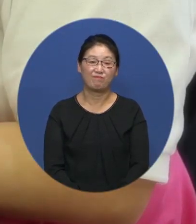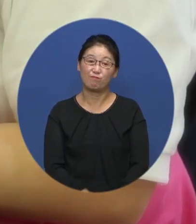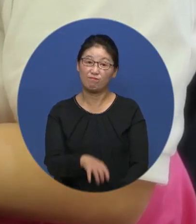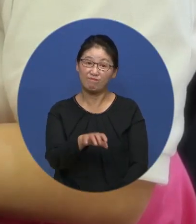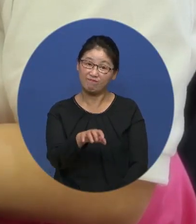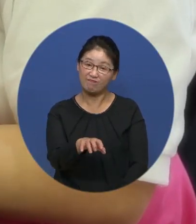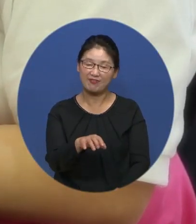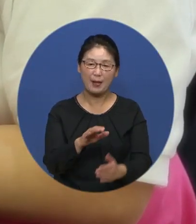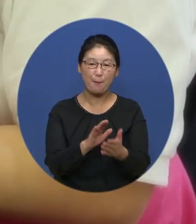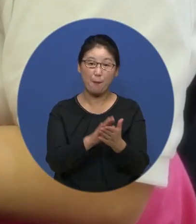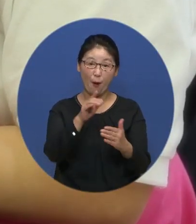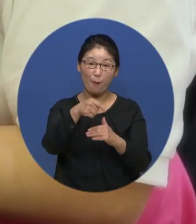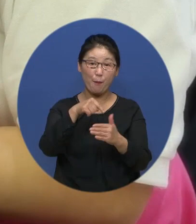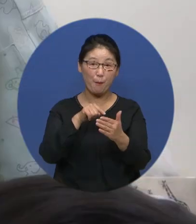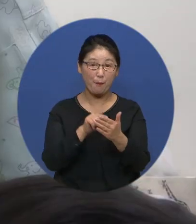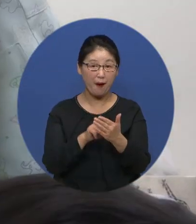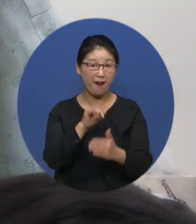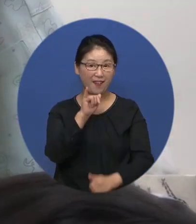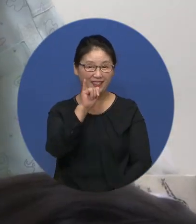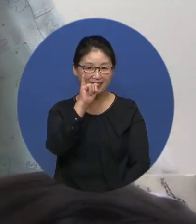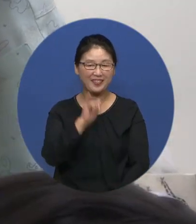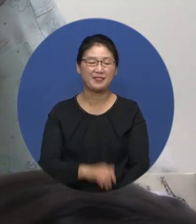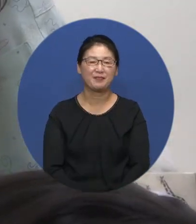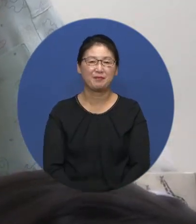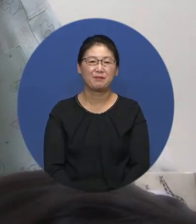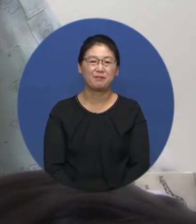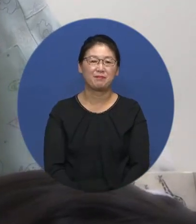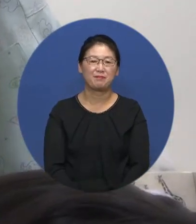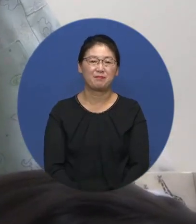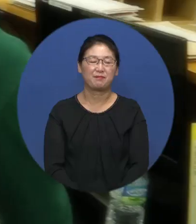이곳에는 열정이 있습니다.